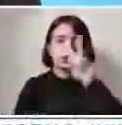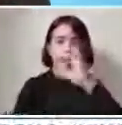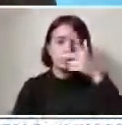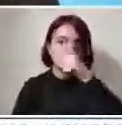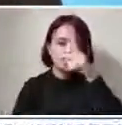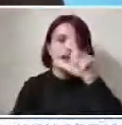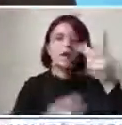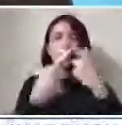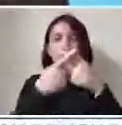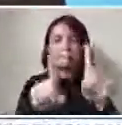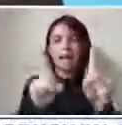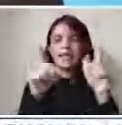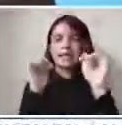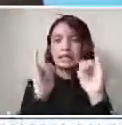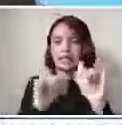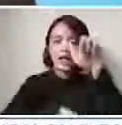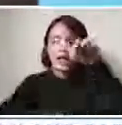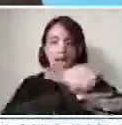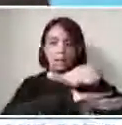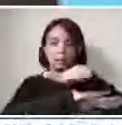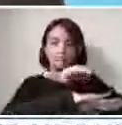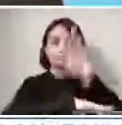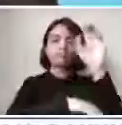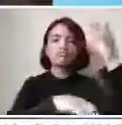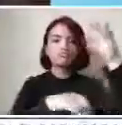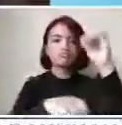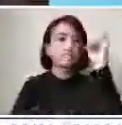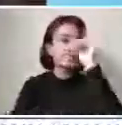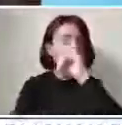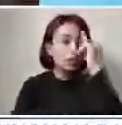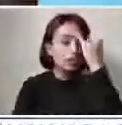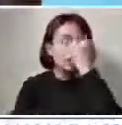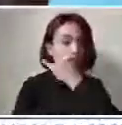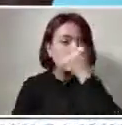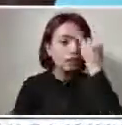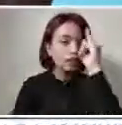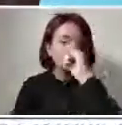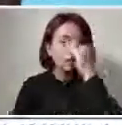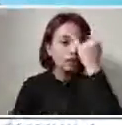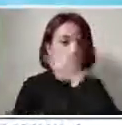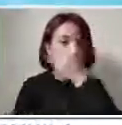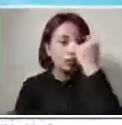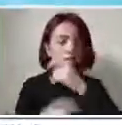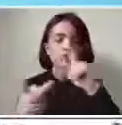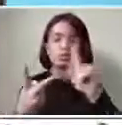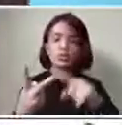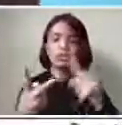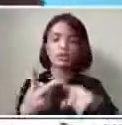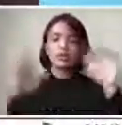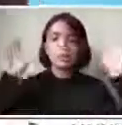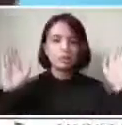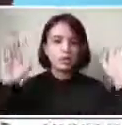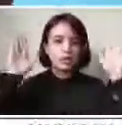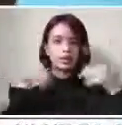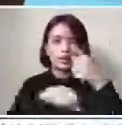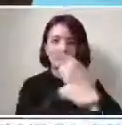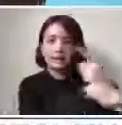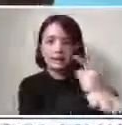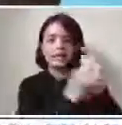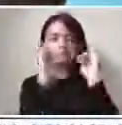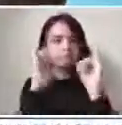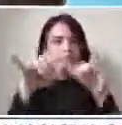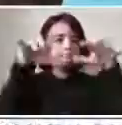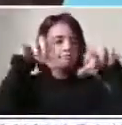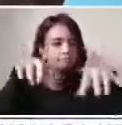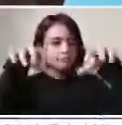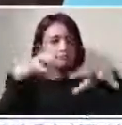ng habagat ang Mindanao, dala pa rin ito ng magiging maulap pa rin dito, dala pa rin ito ng extension ng tinatawag nating